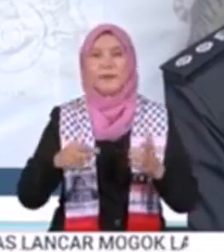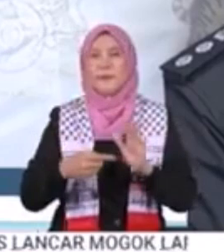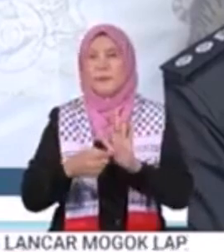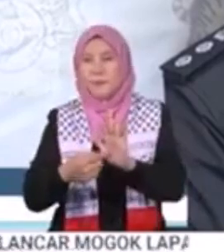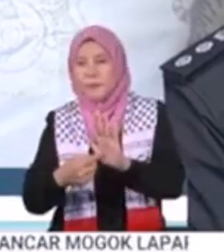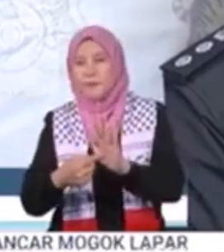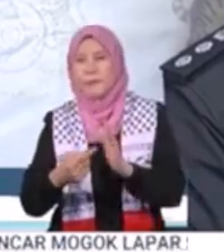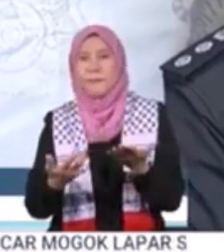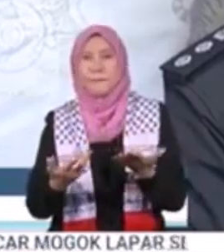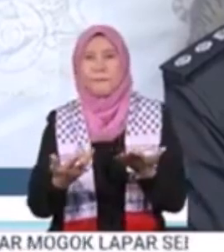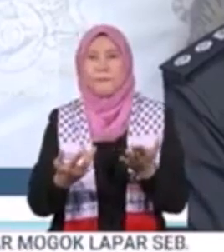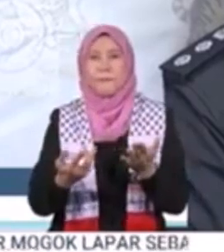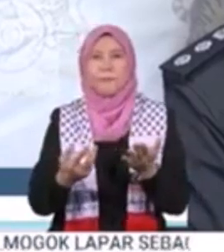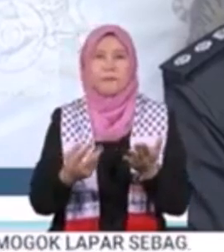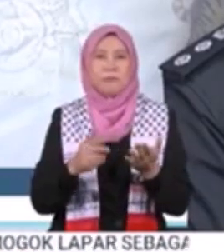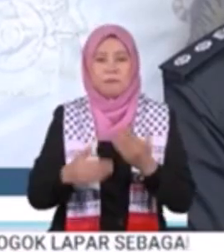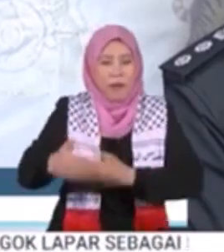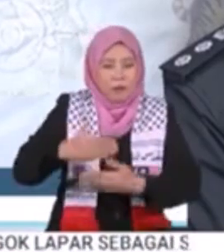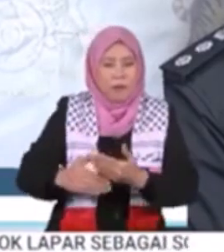pengatkuasaan